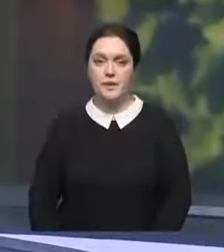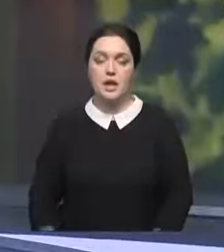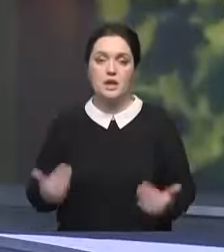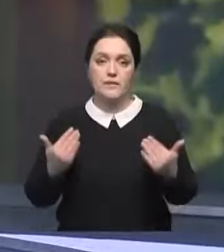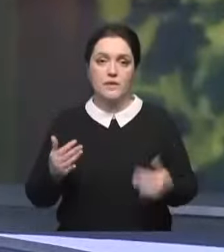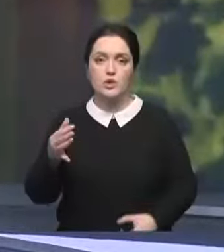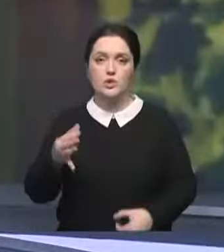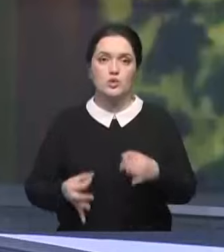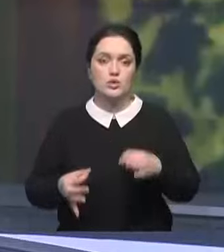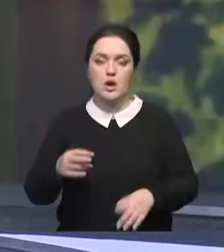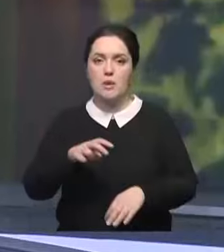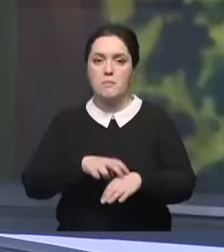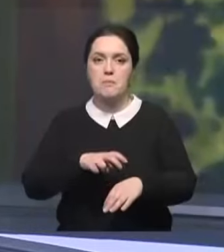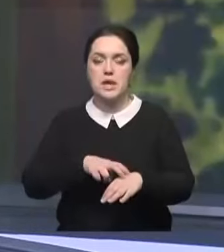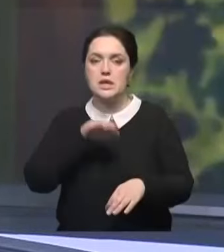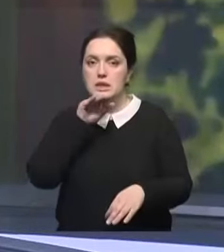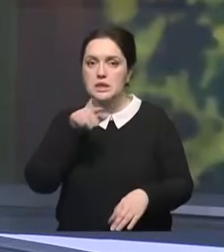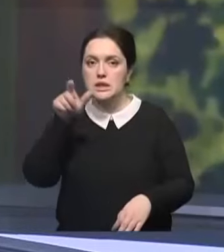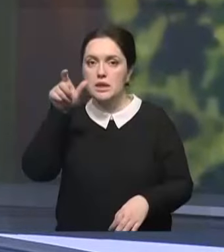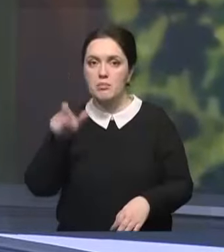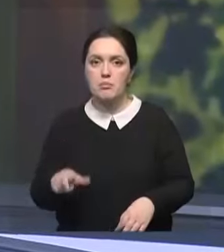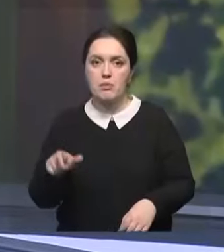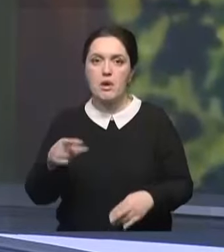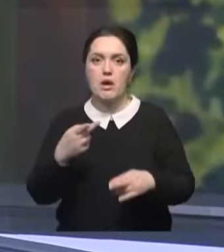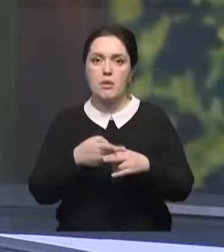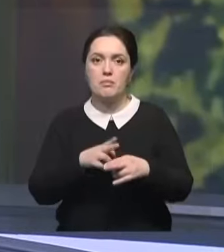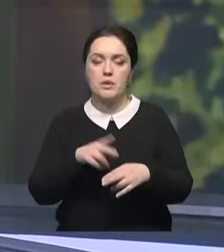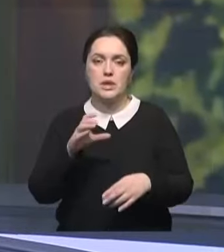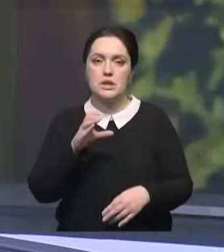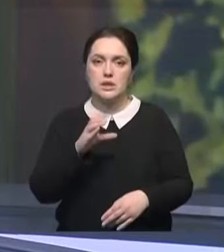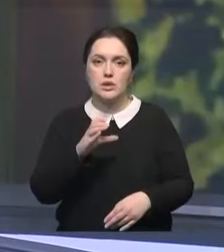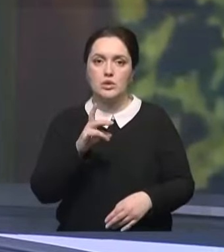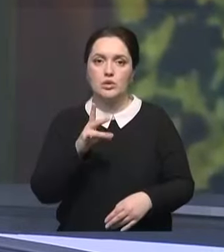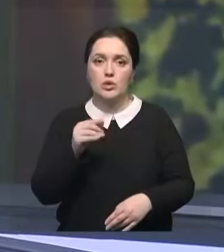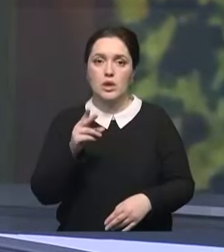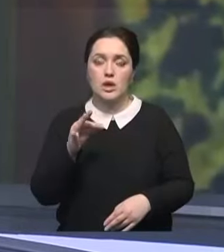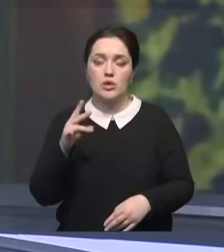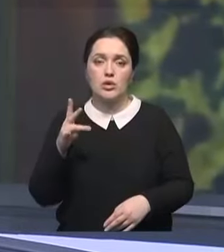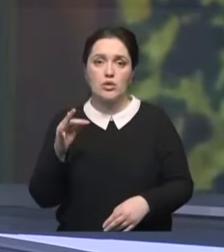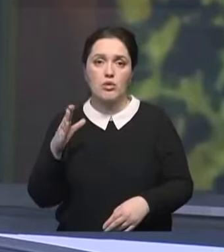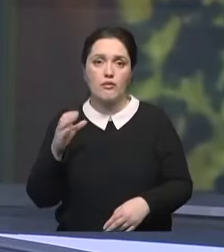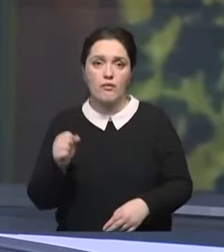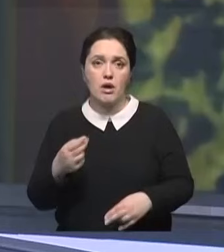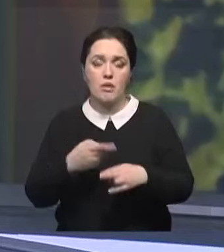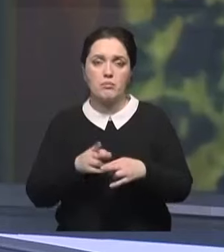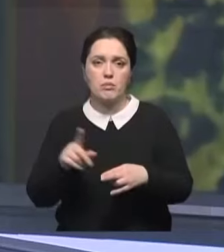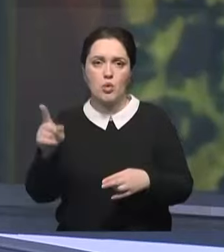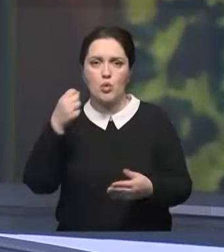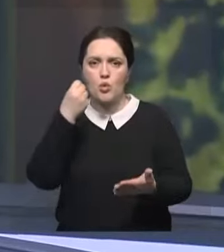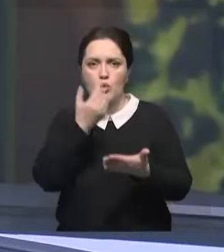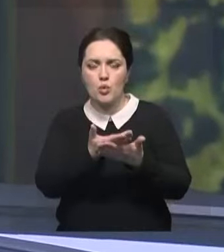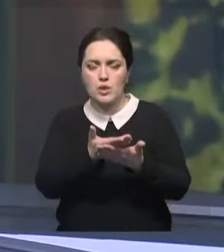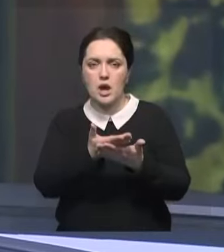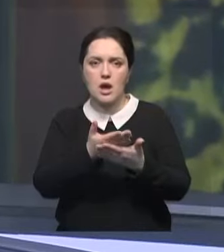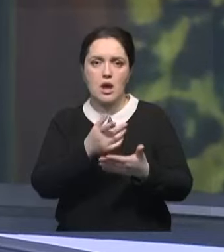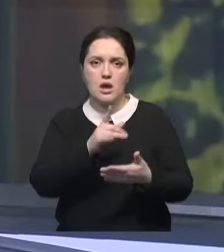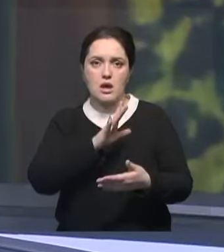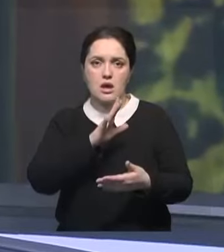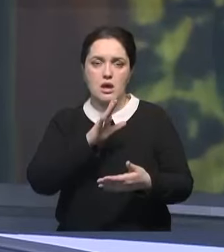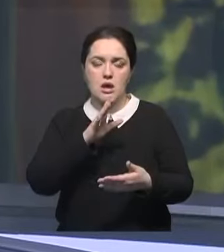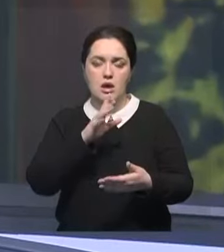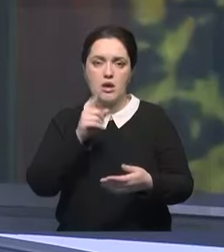Сегодня судебно-медицинский эксперт опроверг версию смерти Салтанат Нукеновой от удара об унитаз. По словам